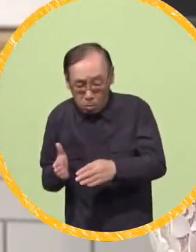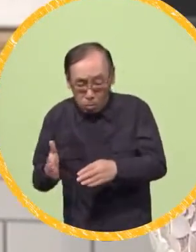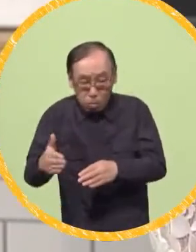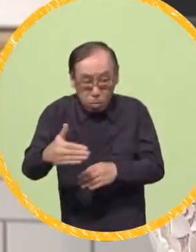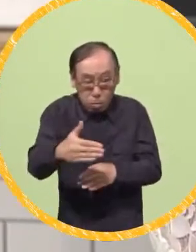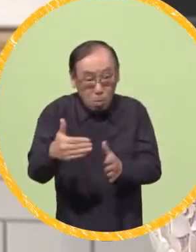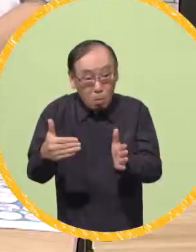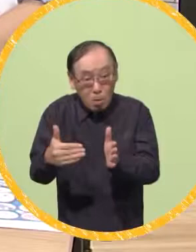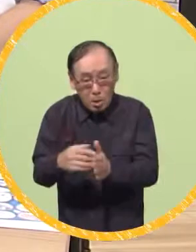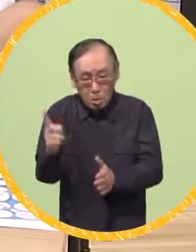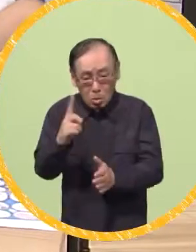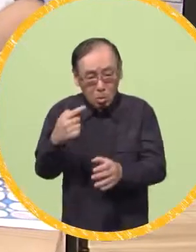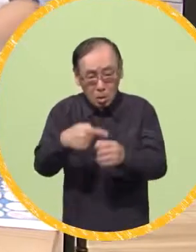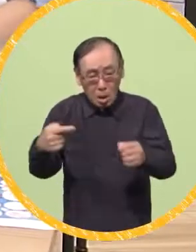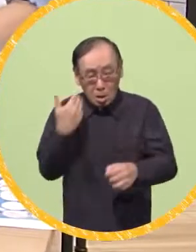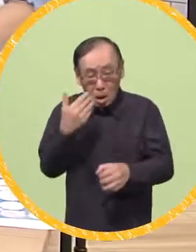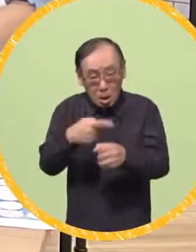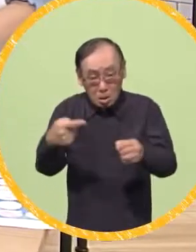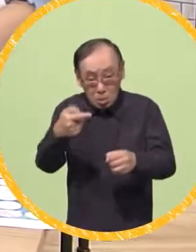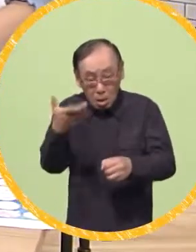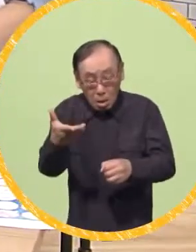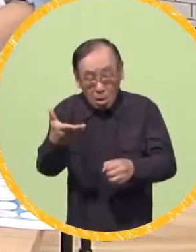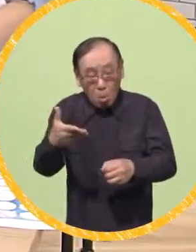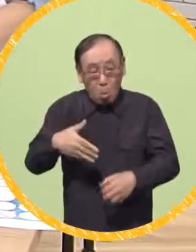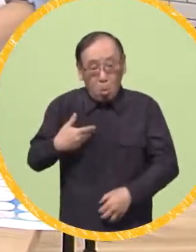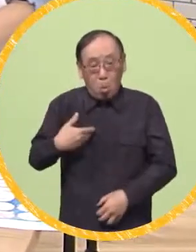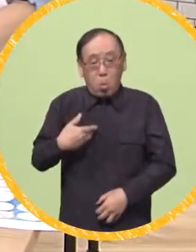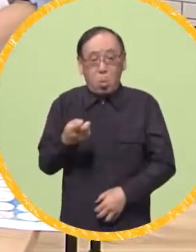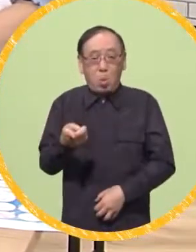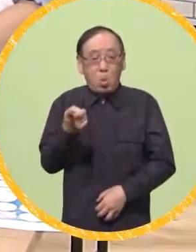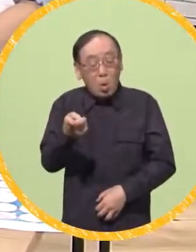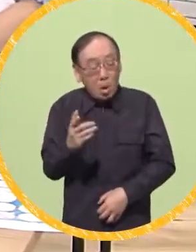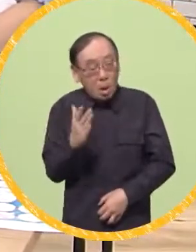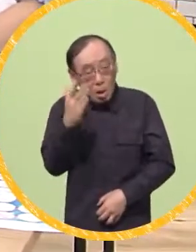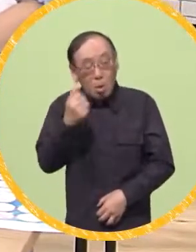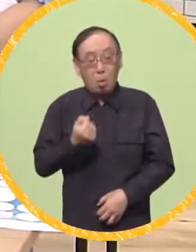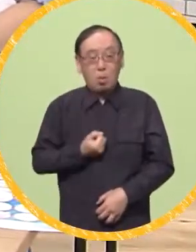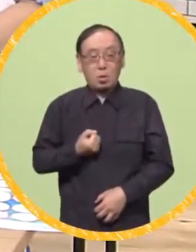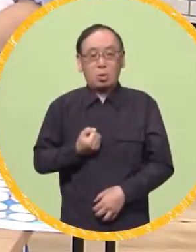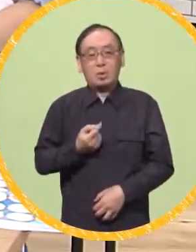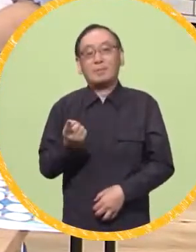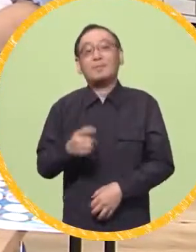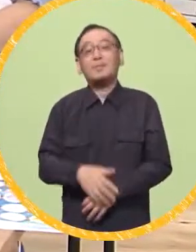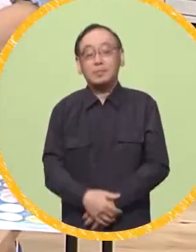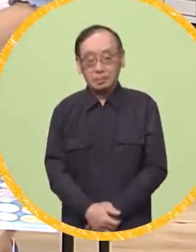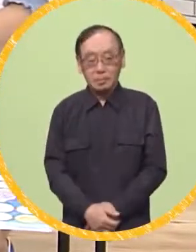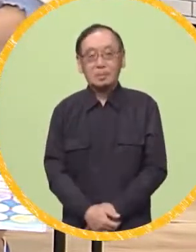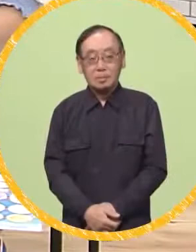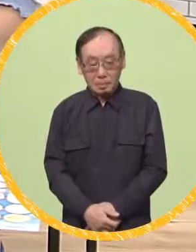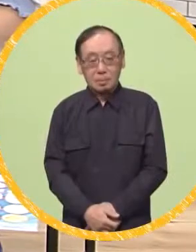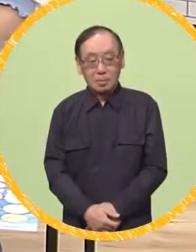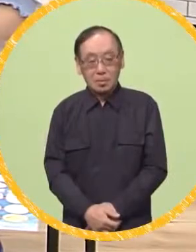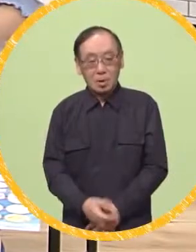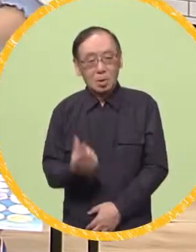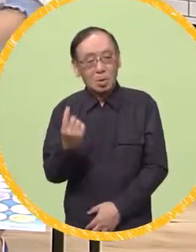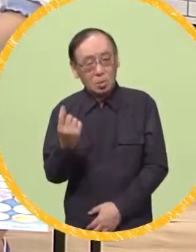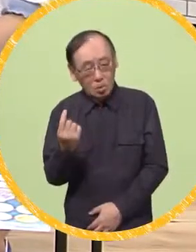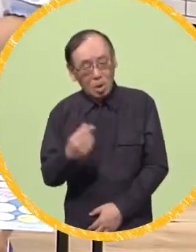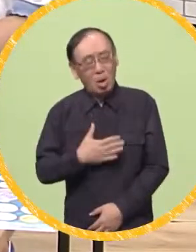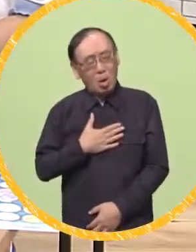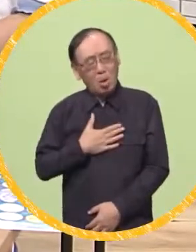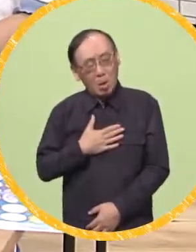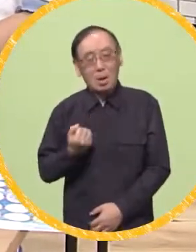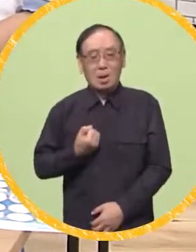どの低が一番だろもうわかんないですよねがもしですよねー知れば知るほどふーんを